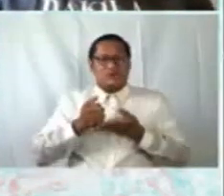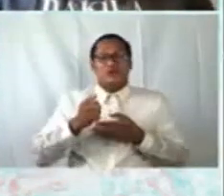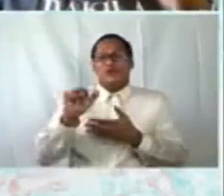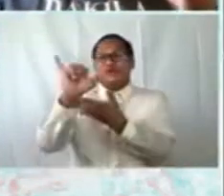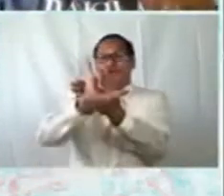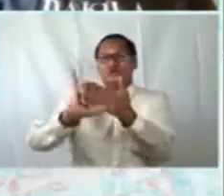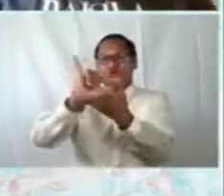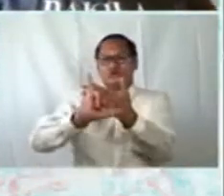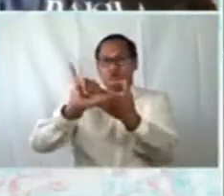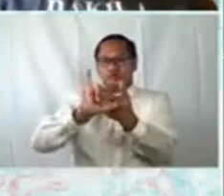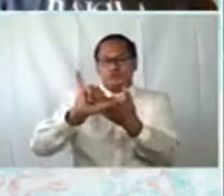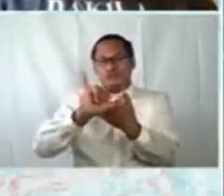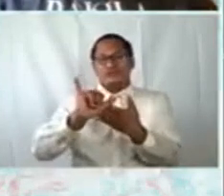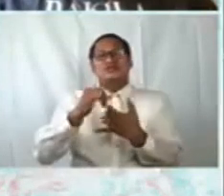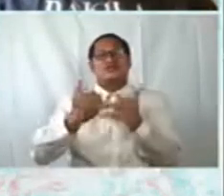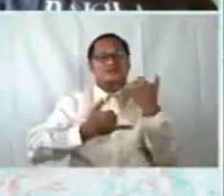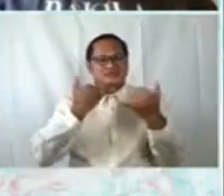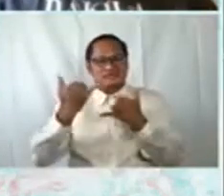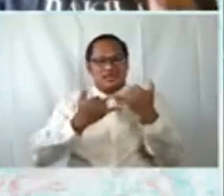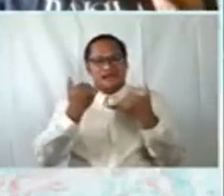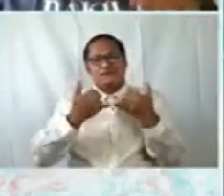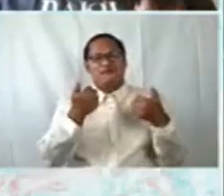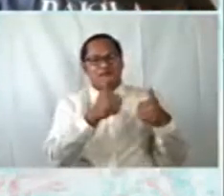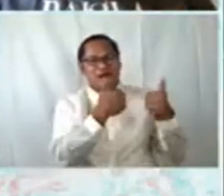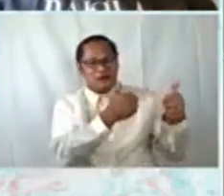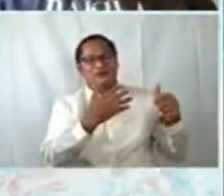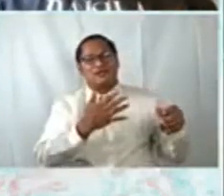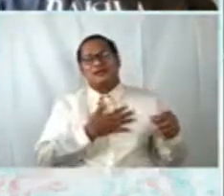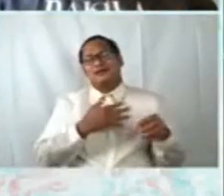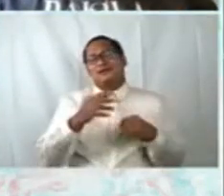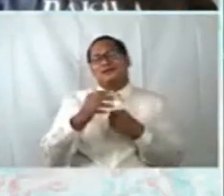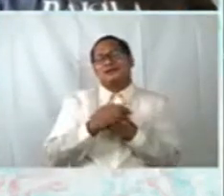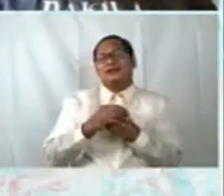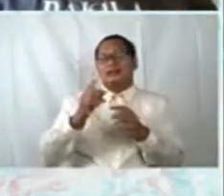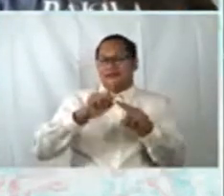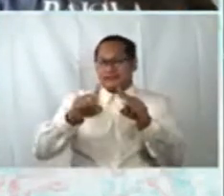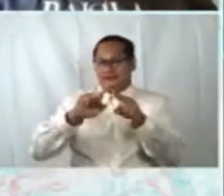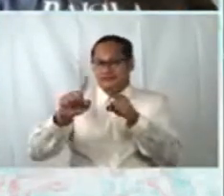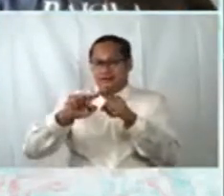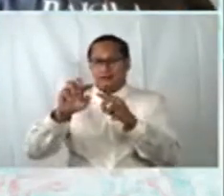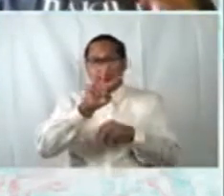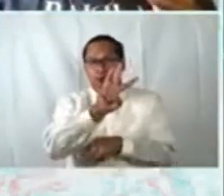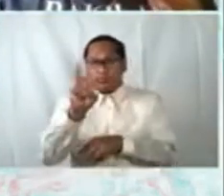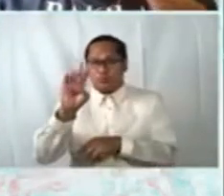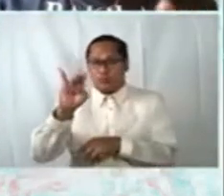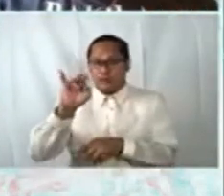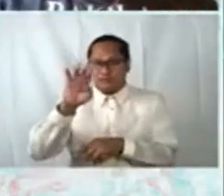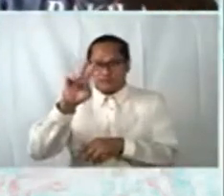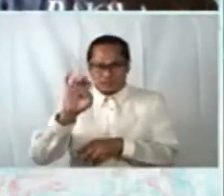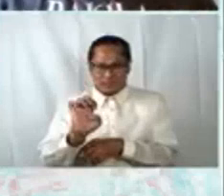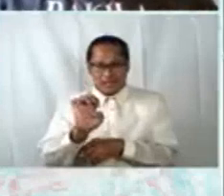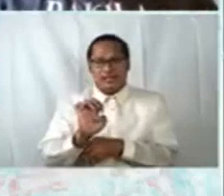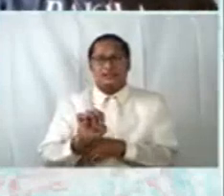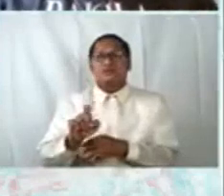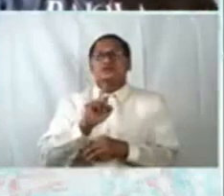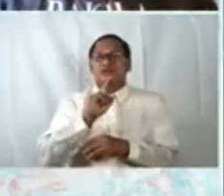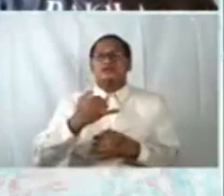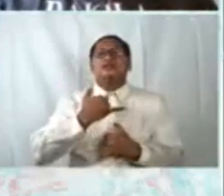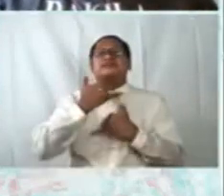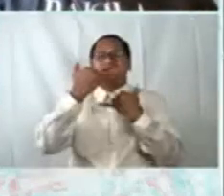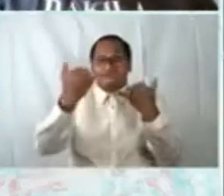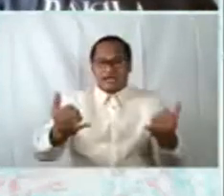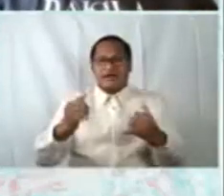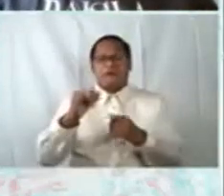ha. Follow me on my social media accounts at ating mga websites, baka makatulong din sa inyo. Inyo, shaochua.net,